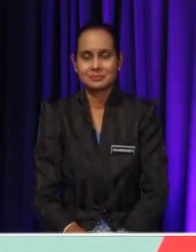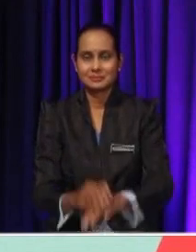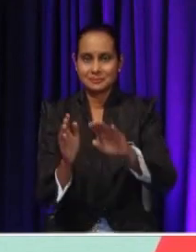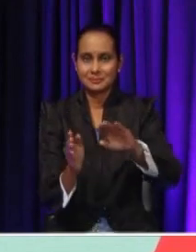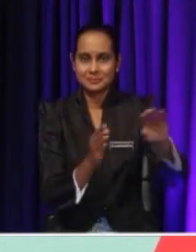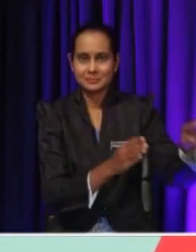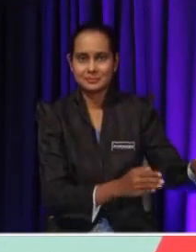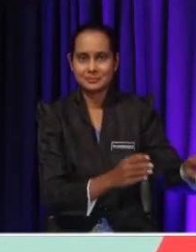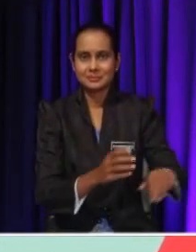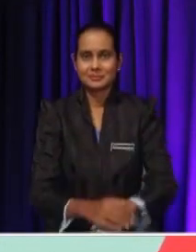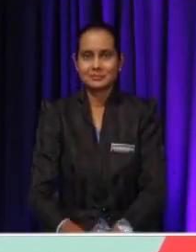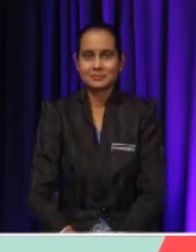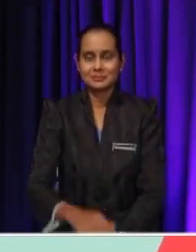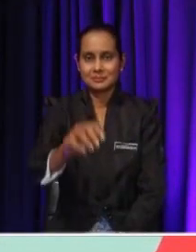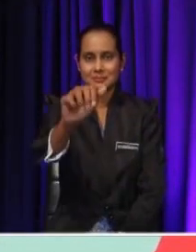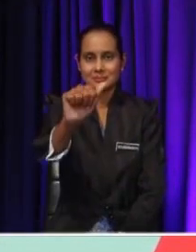Ti